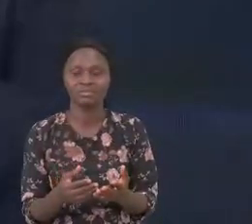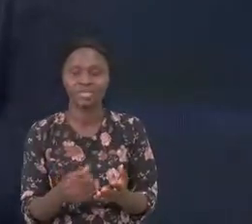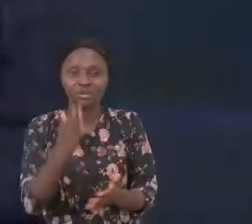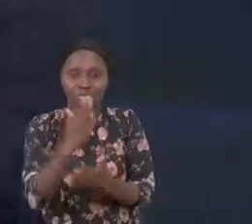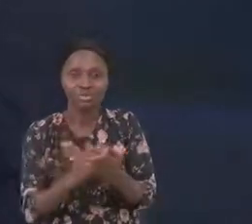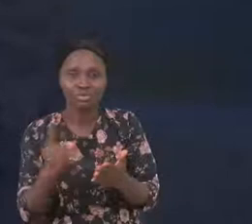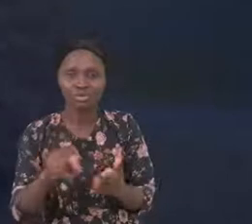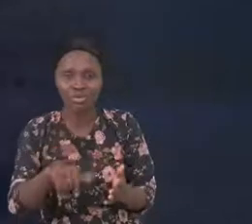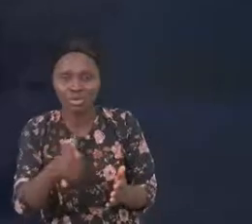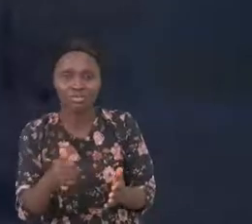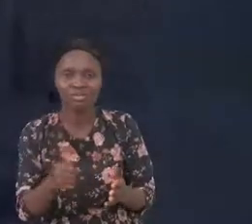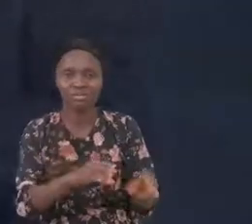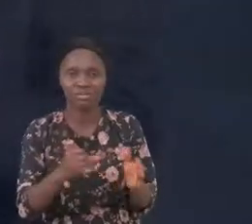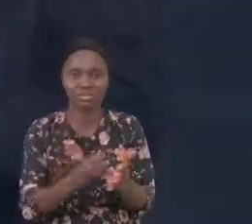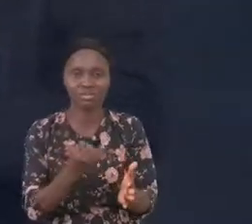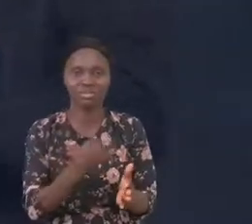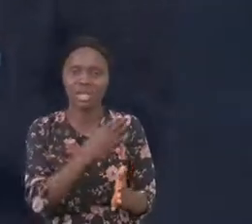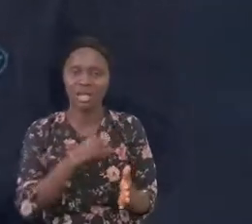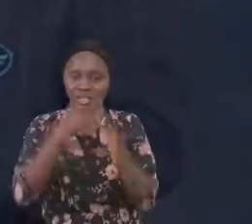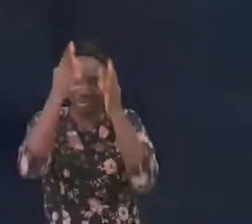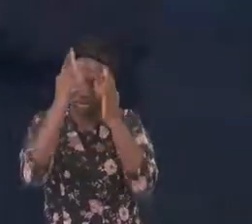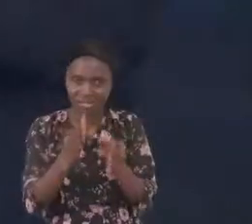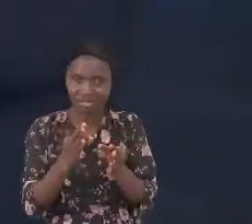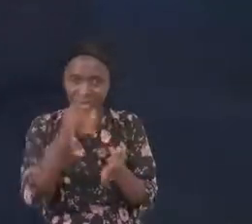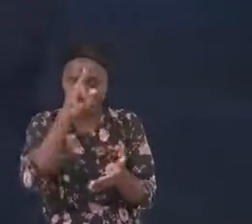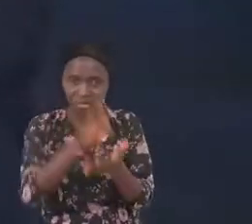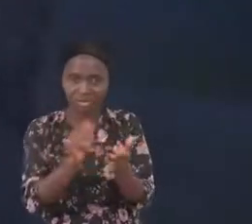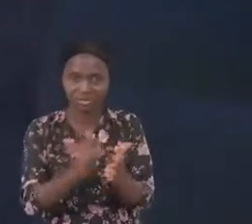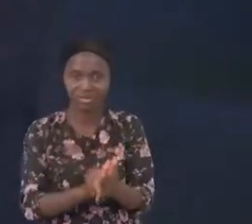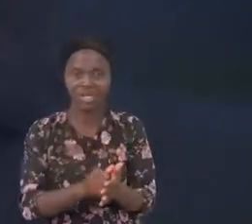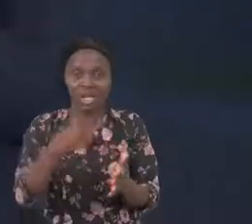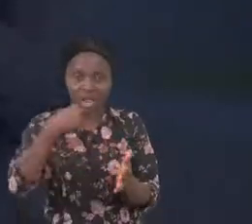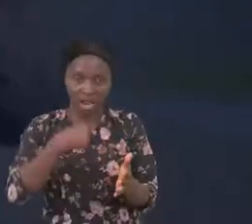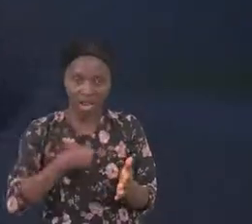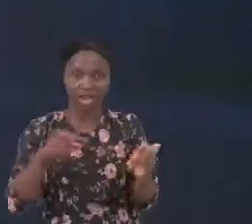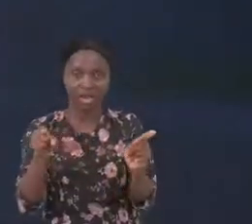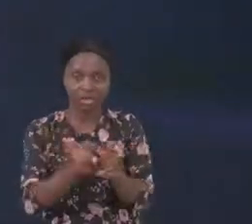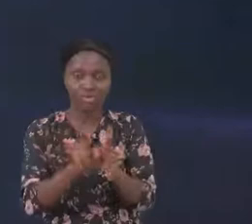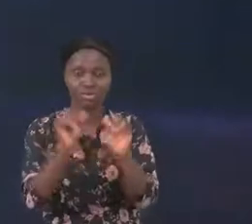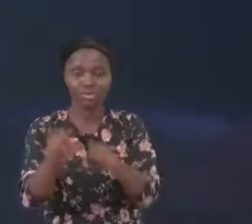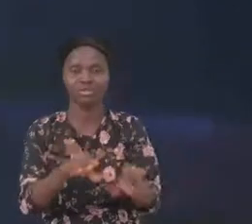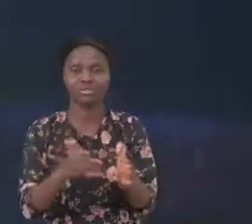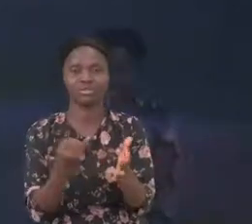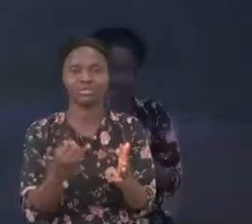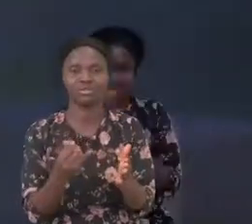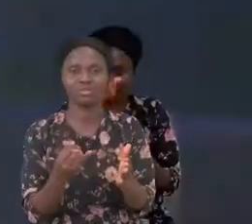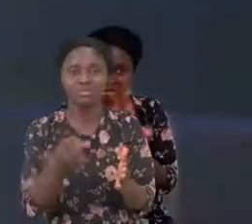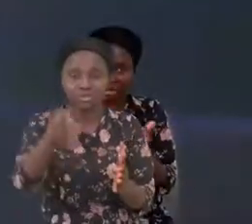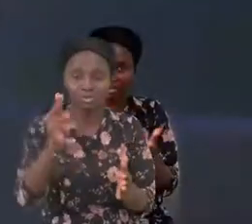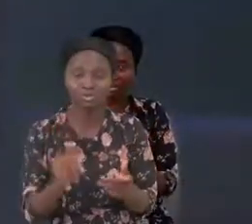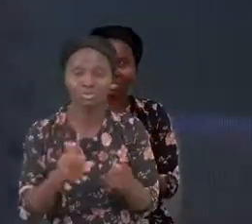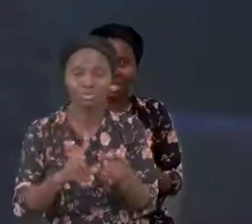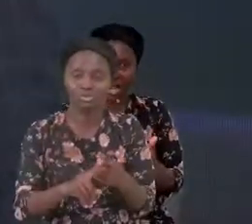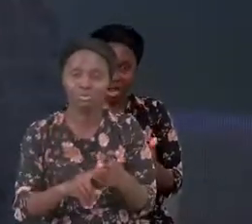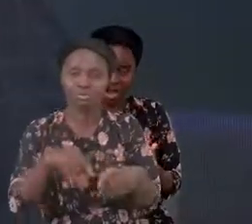Alors, vous entretenez cela, et ça commence à pousser. Maintenant, vous devez comprendre, ce que nous n'utilisons pas,